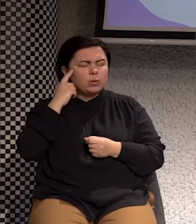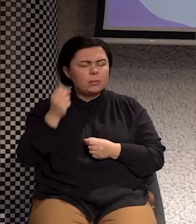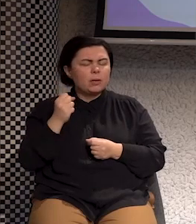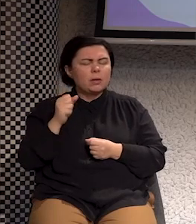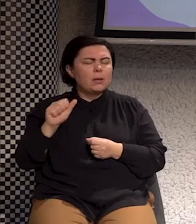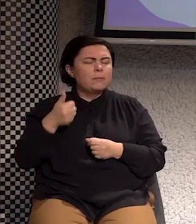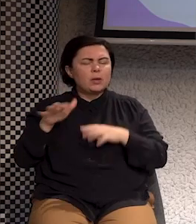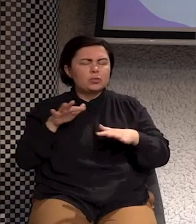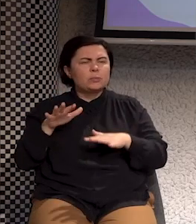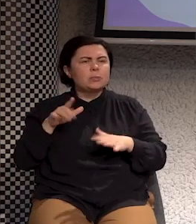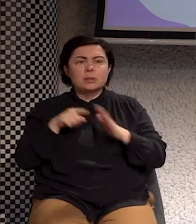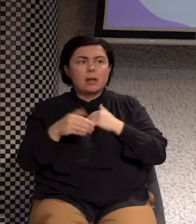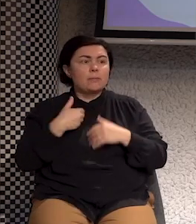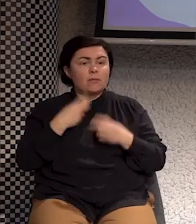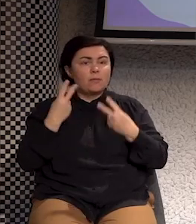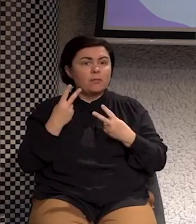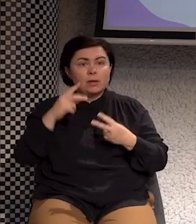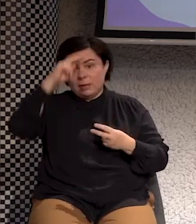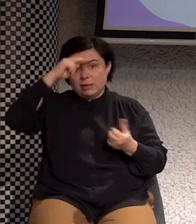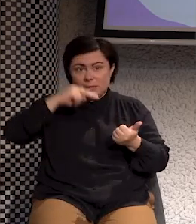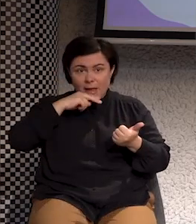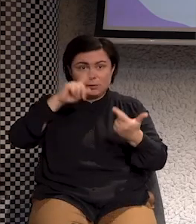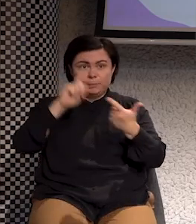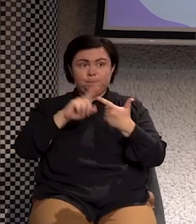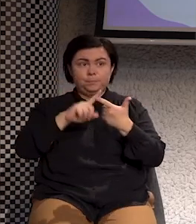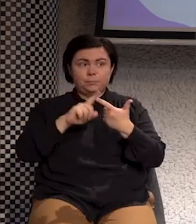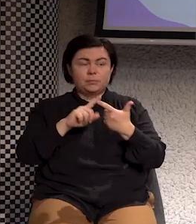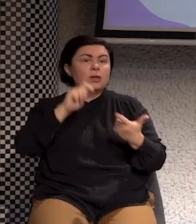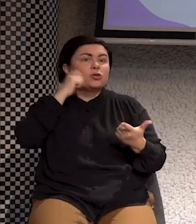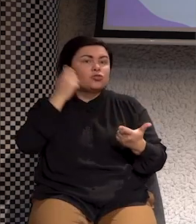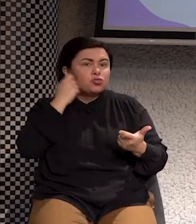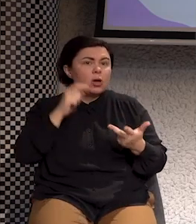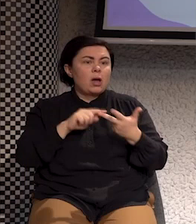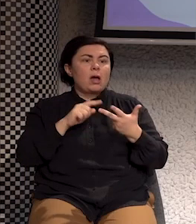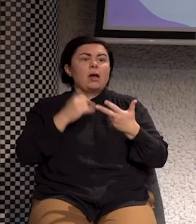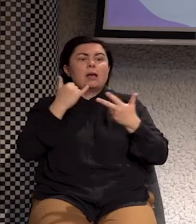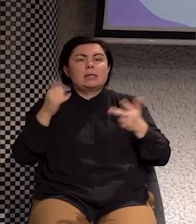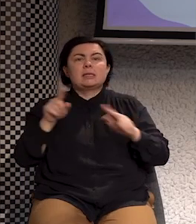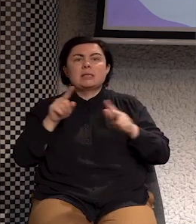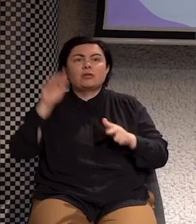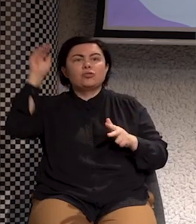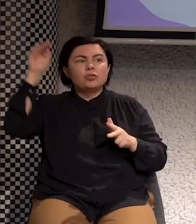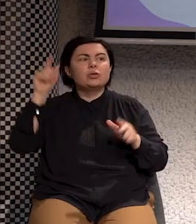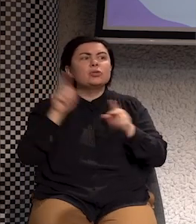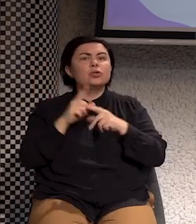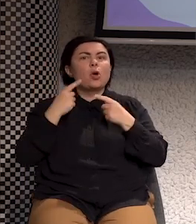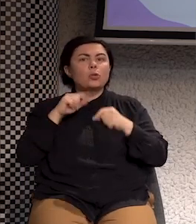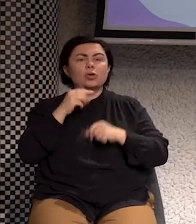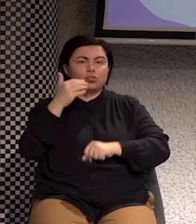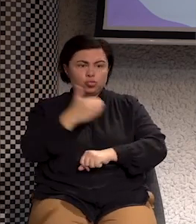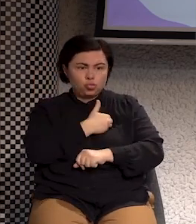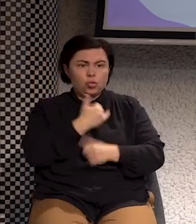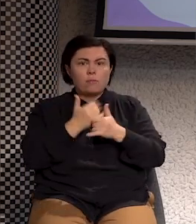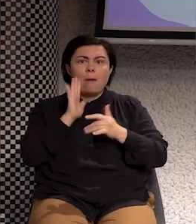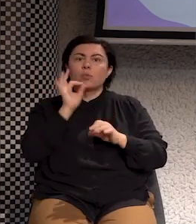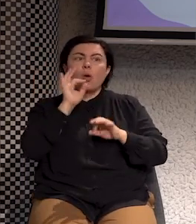na pierwszym miejscu, co też było dla mnie osobiście istotne, jest tato, potem był chyba dziadek, są też inni znaczący dorośli, ale są też osoby ze szkoły. Jeżeli mają